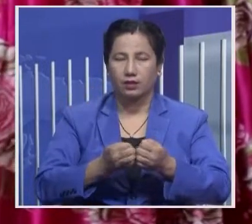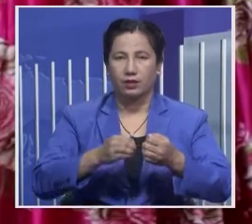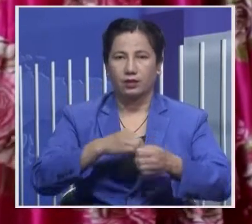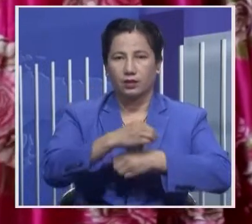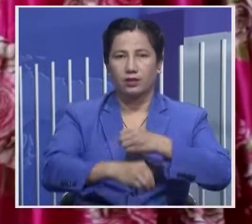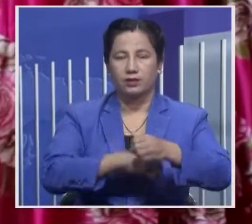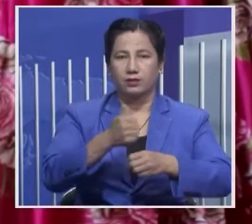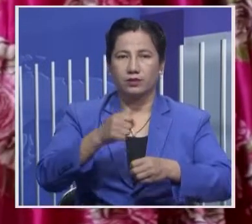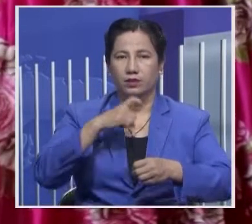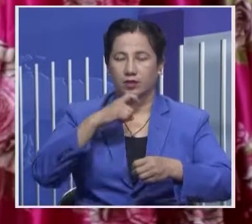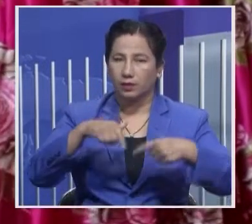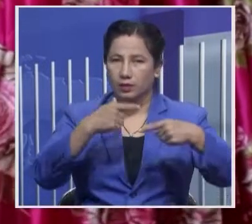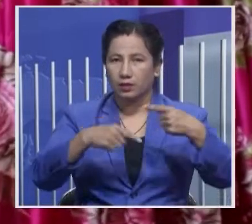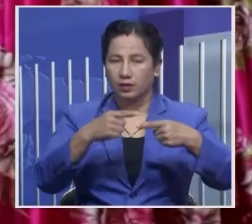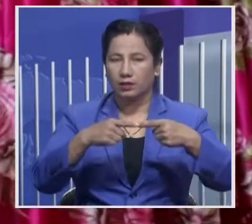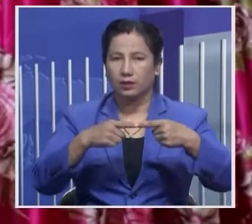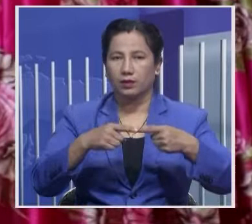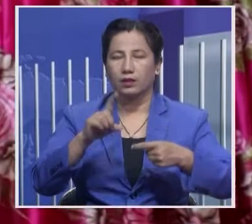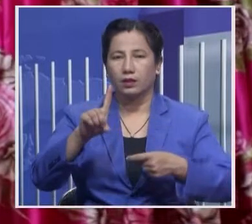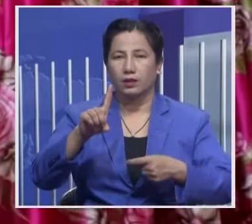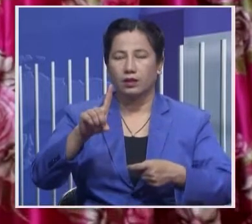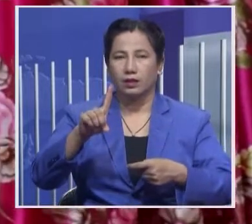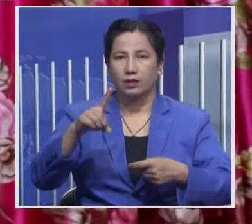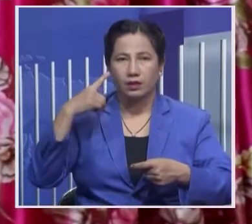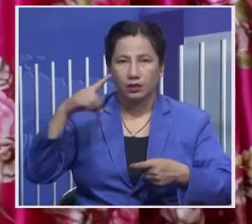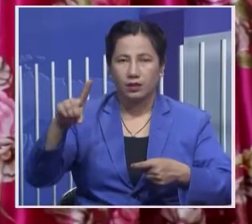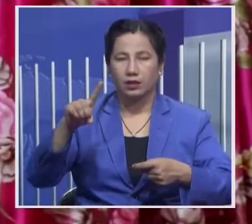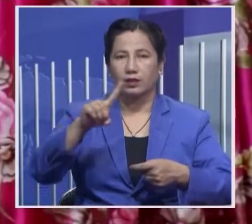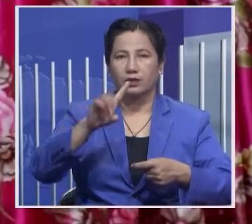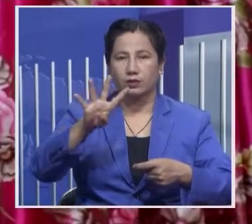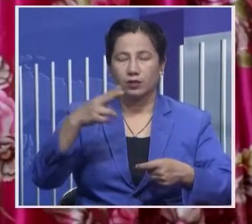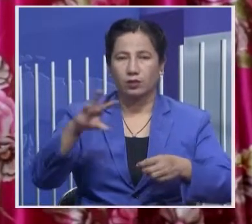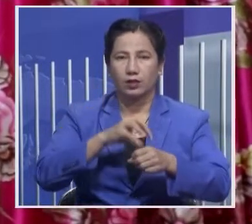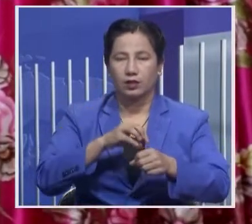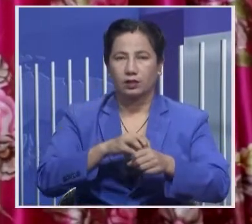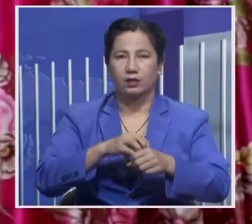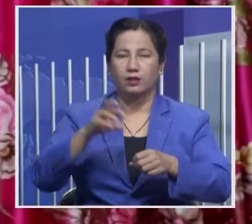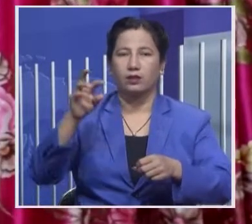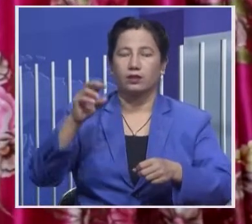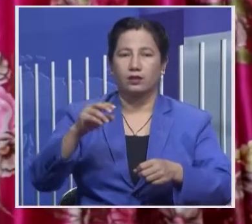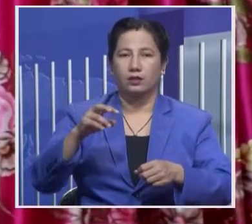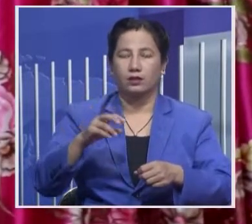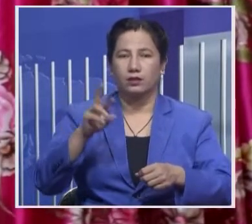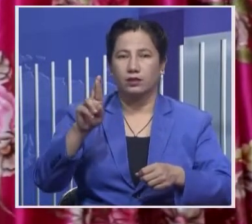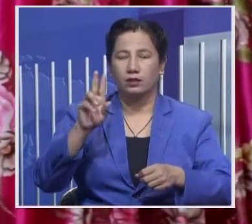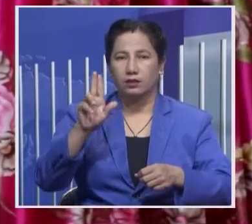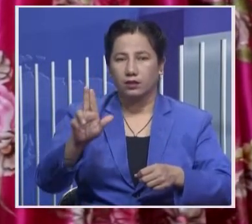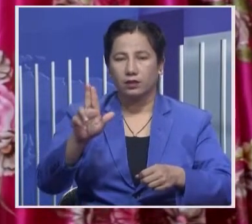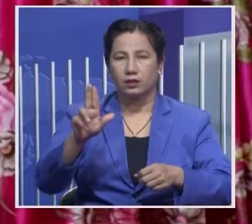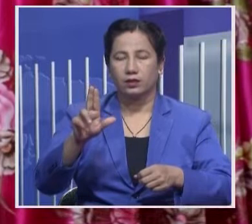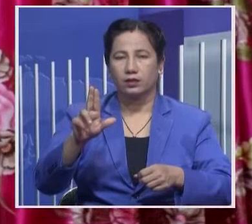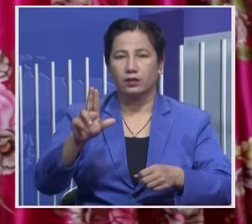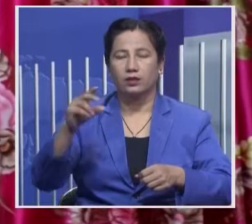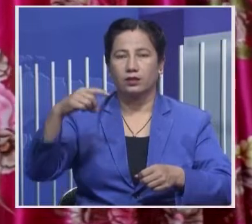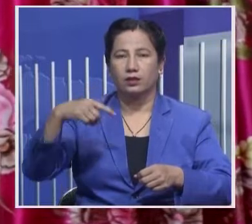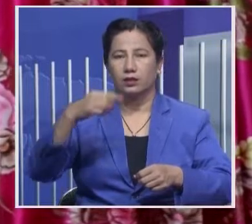गतेबाट निरन्तर 1-14 वडासम्म चाहिँ रिन्यू गर्ने कार्यक्रम र सामाजिक सुरक्षा भत्ताको चाहिँ